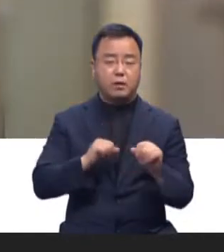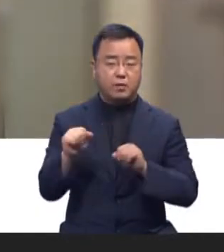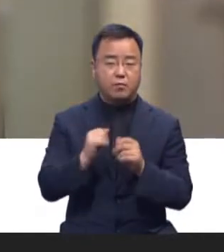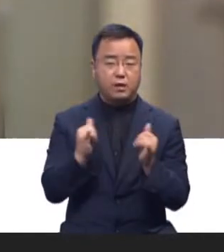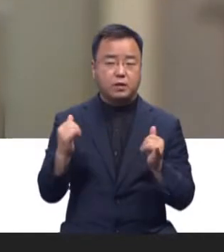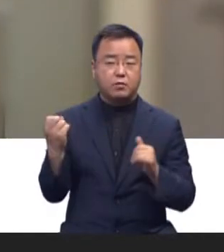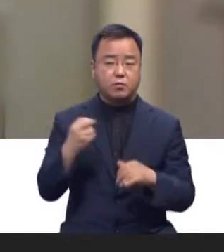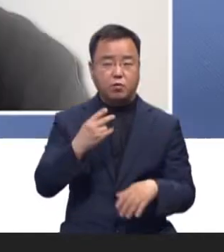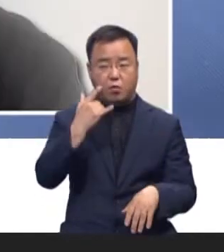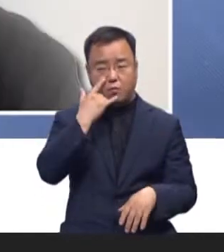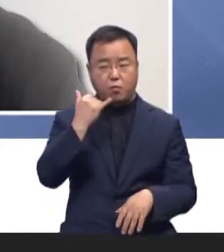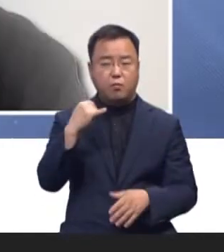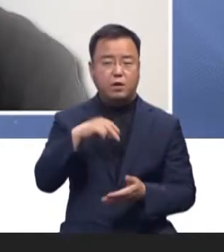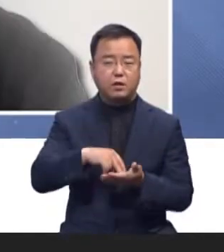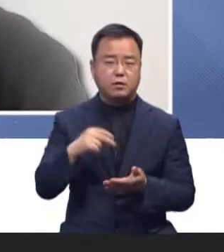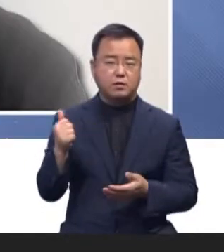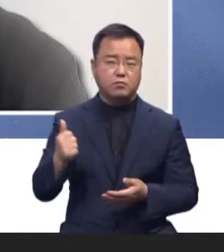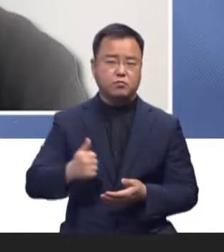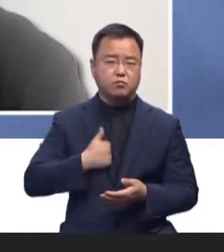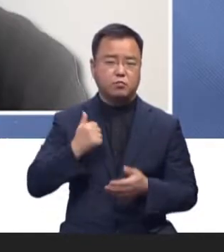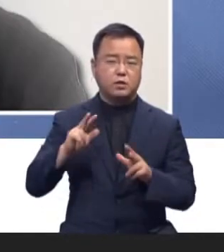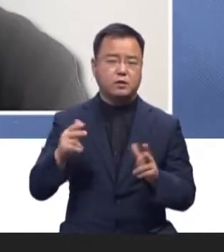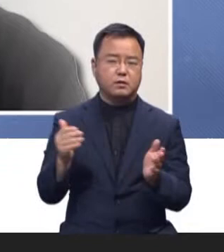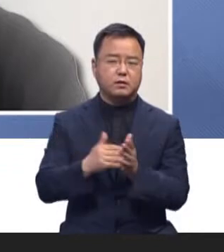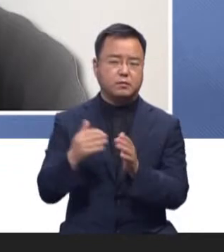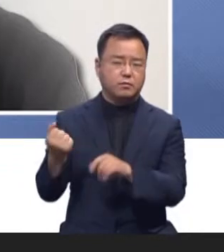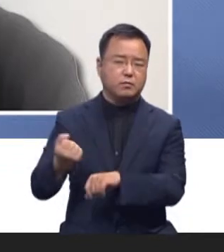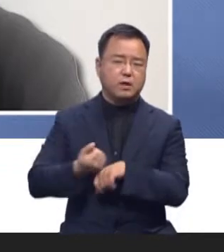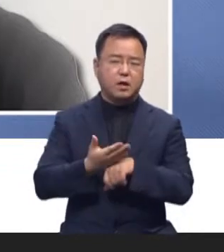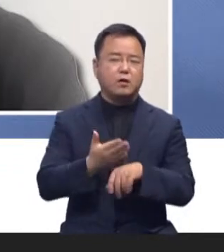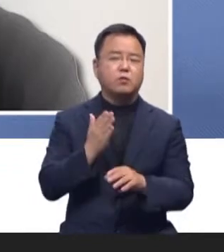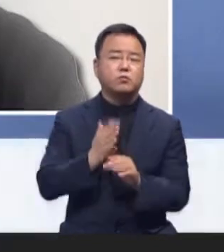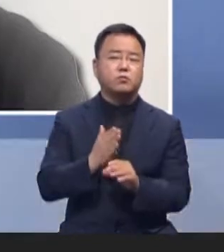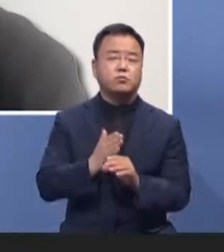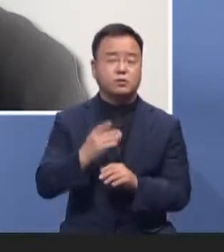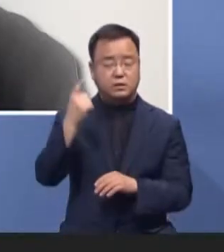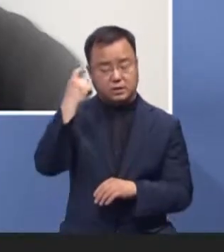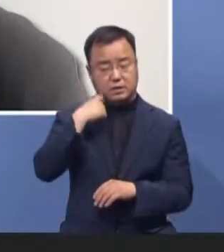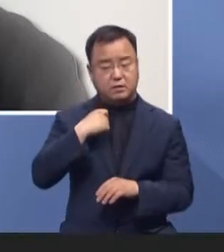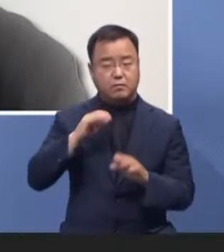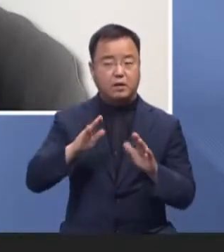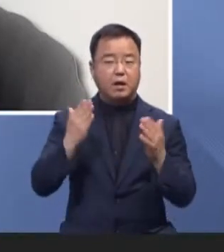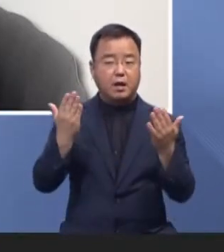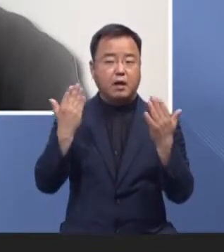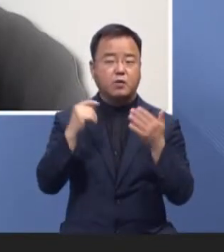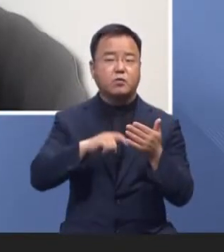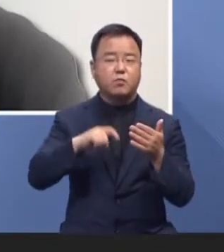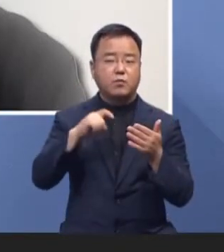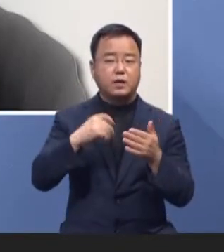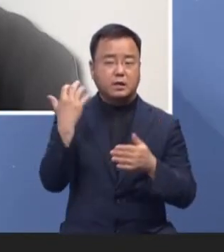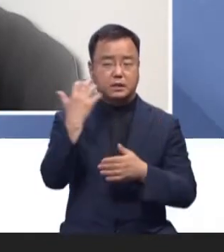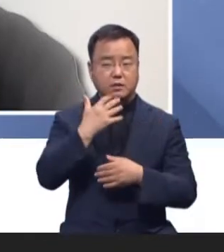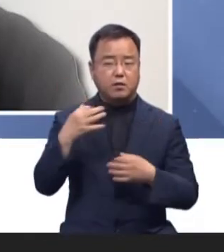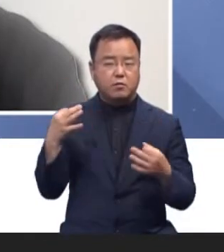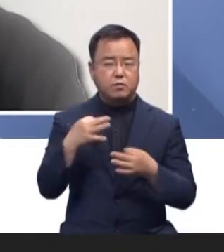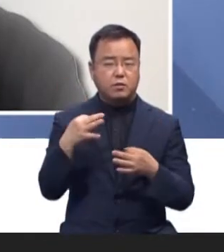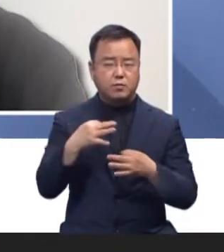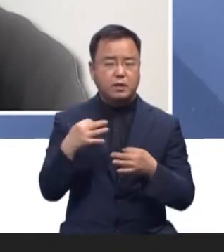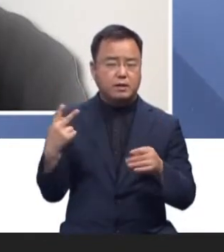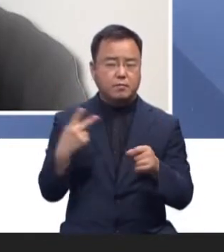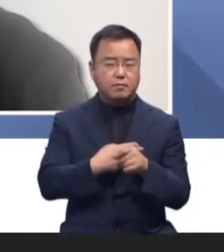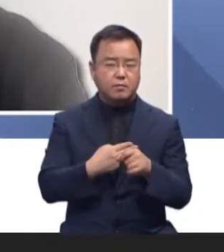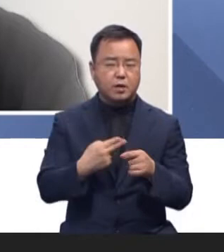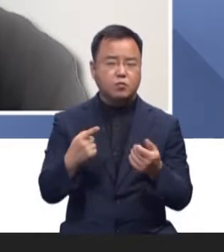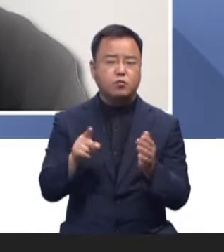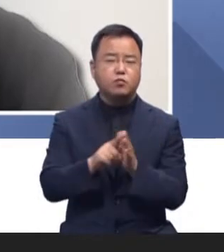활동가이자 학부모로서의 어떤 분노가 여기까지 전달이 되는데요. 예, 마지막으로 학교 내의 성비위를 우리가 뿌리 뽑기 위해서 제일 먼저 해야